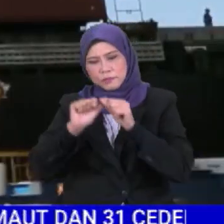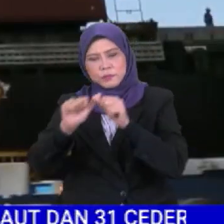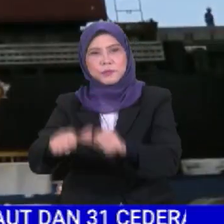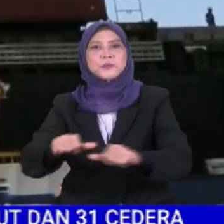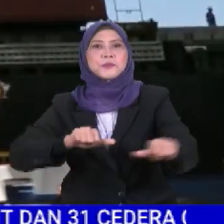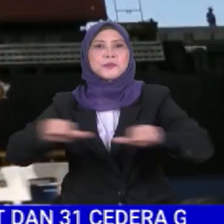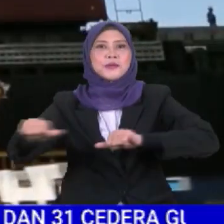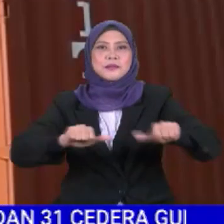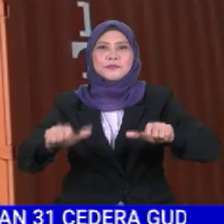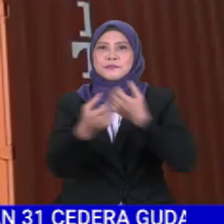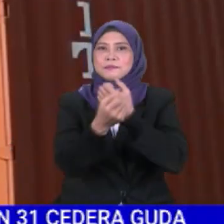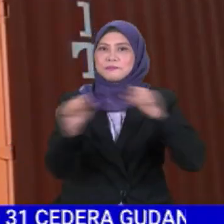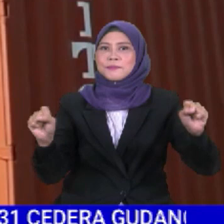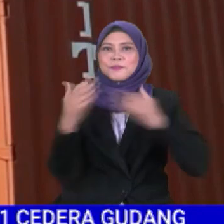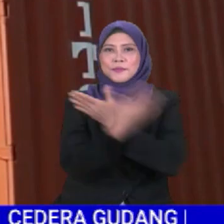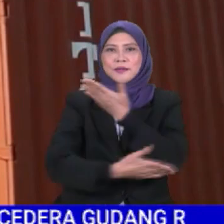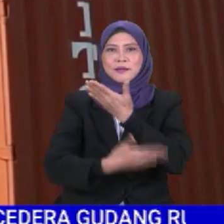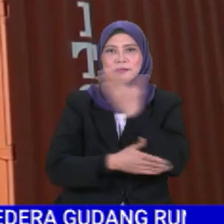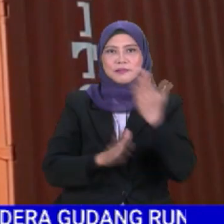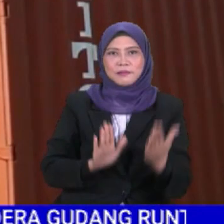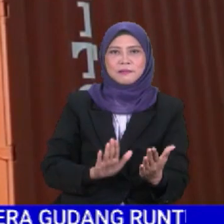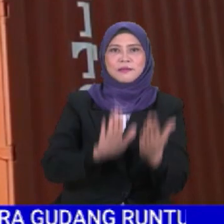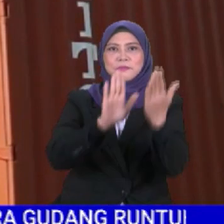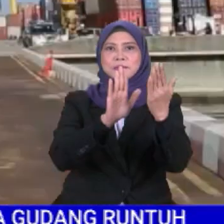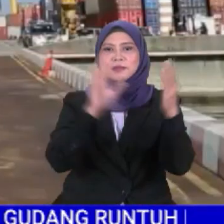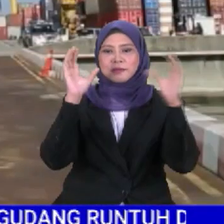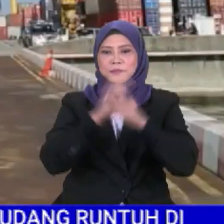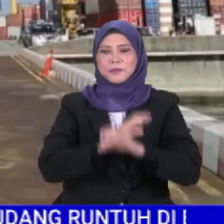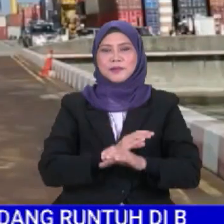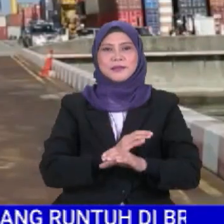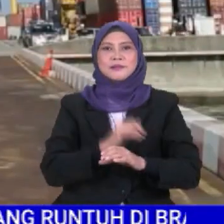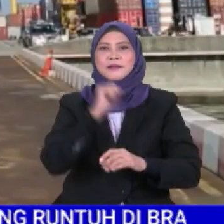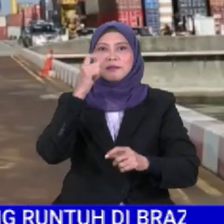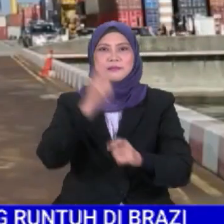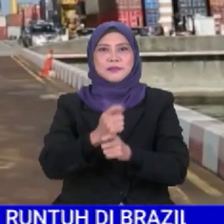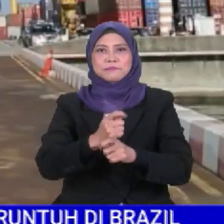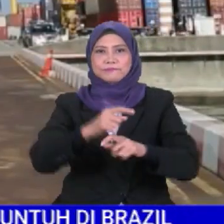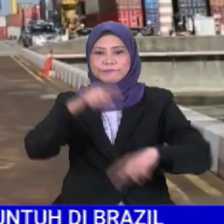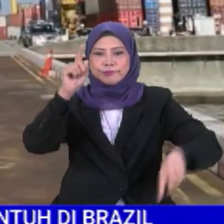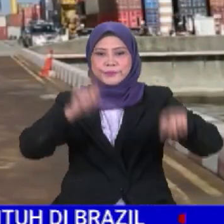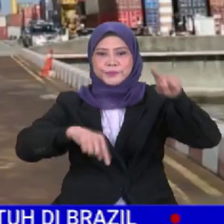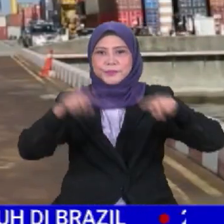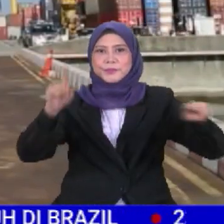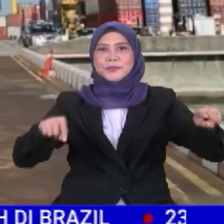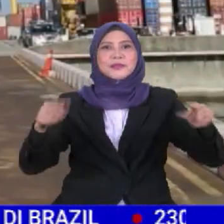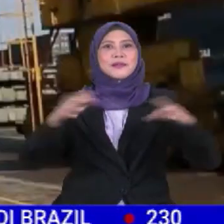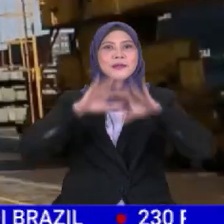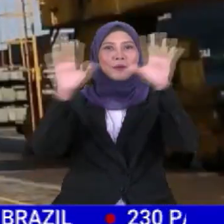proaktif mempersiapkan negara menghadapi cabaran ketidaktentuan global.